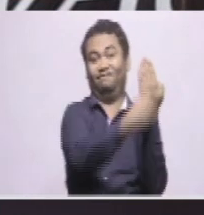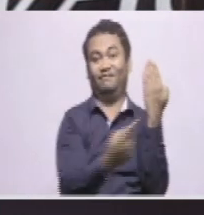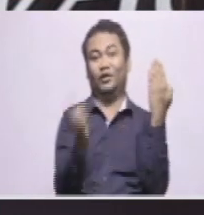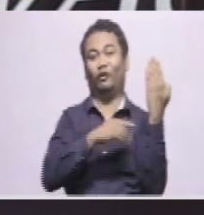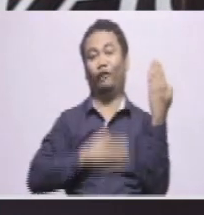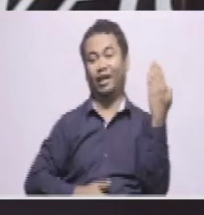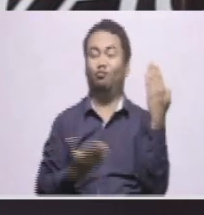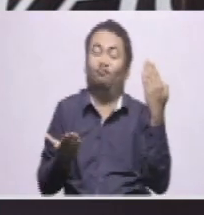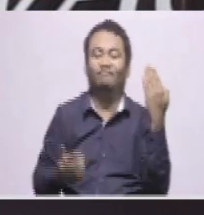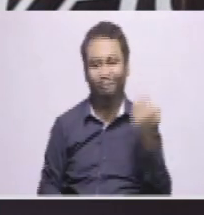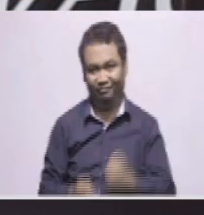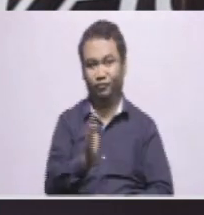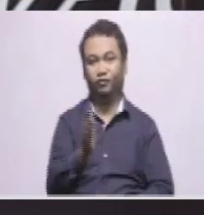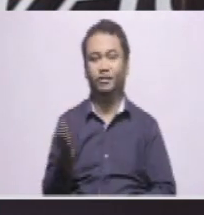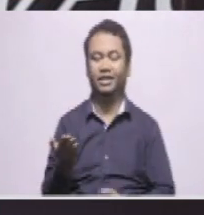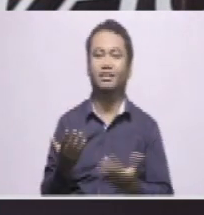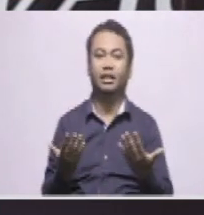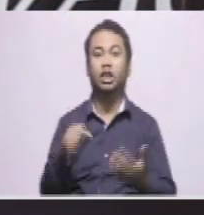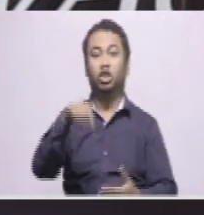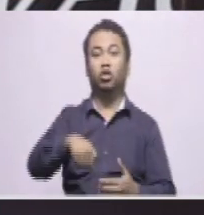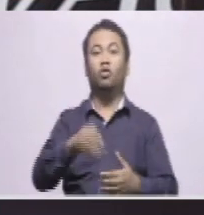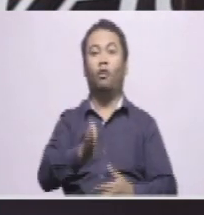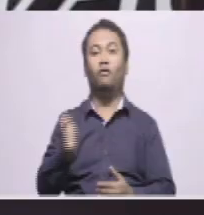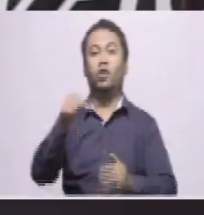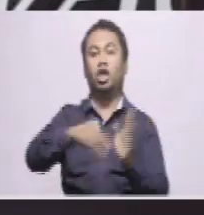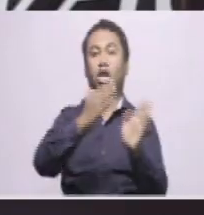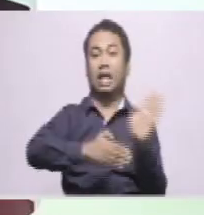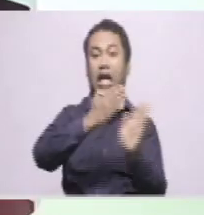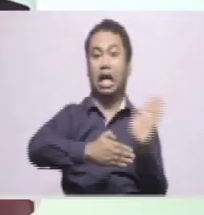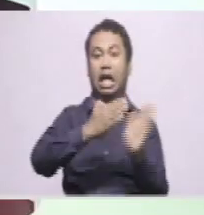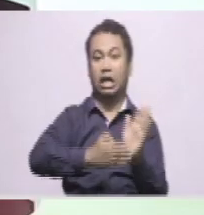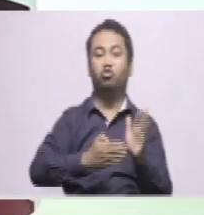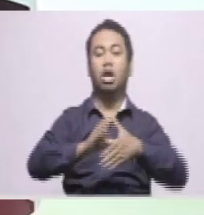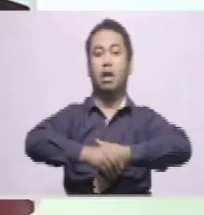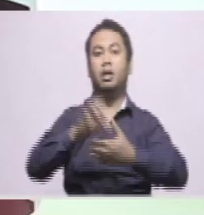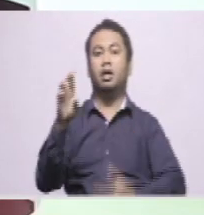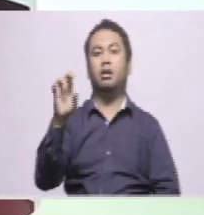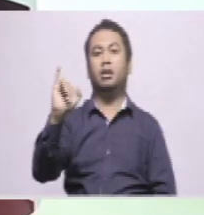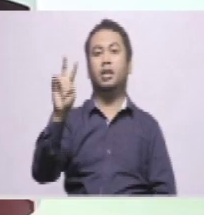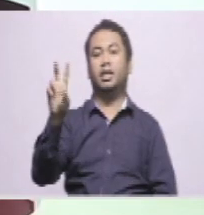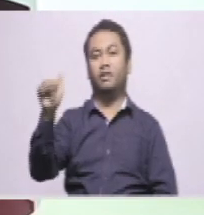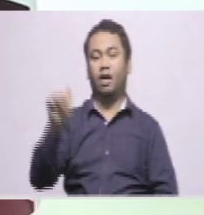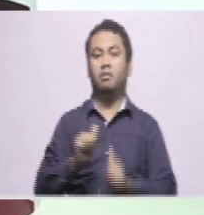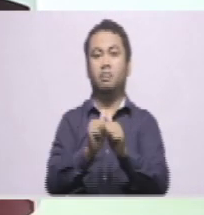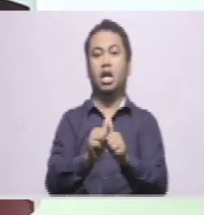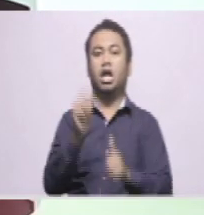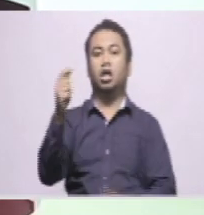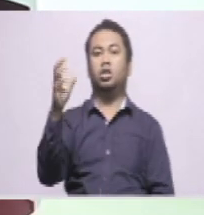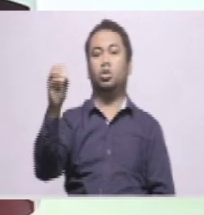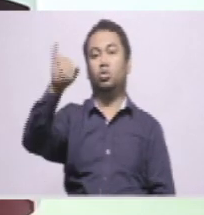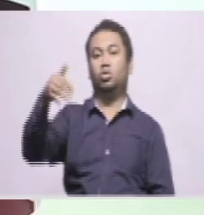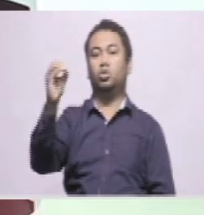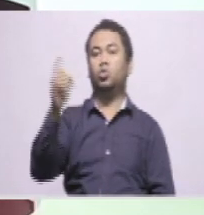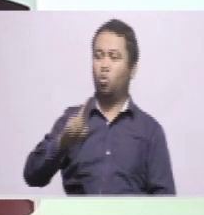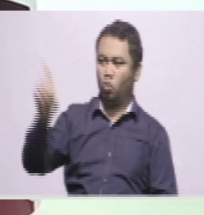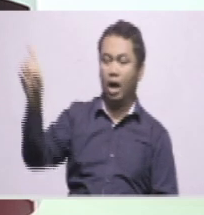ny ekipan'ny televiziona malagasy, namana arivo arivonarivo sy tojo fanomezana, nitsidika ny biraom-pifidianana teny ampandrana